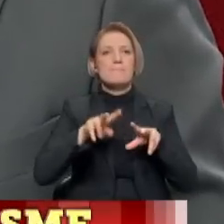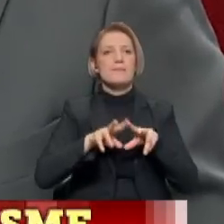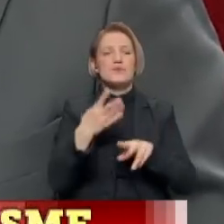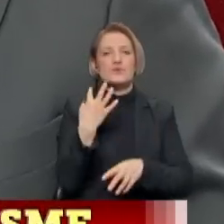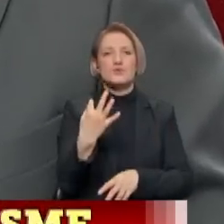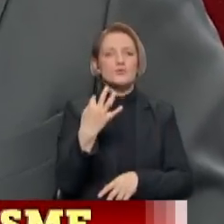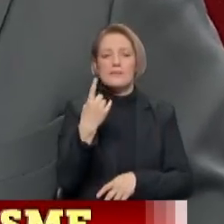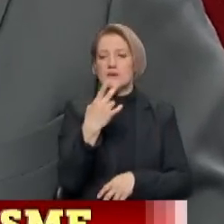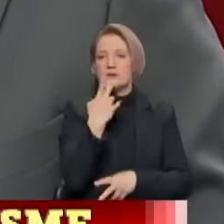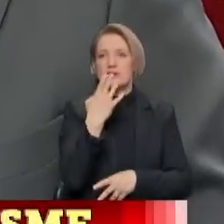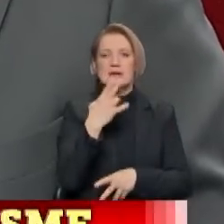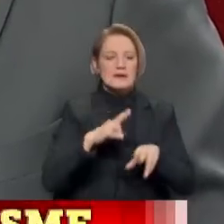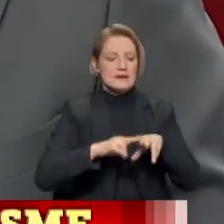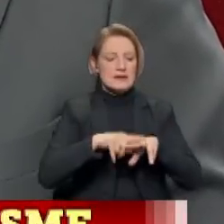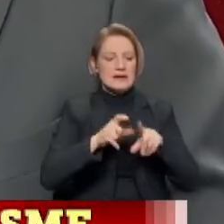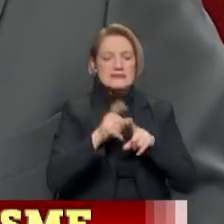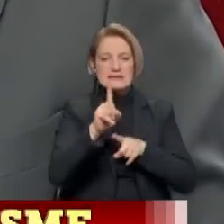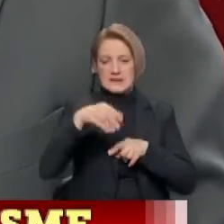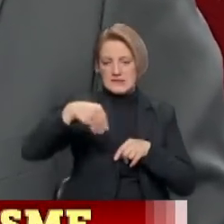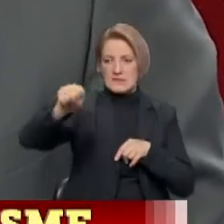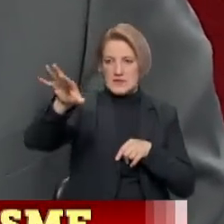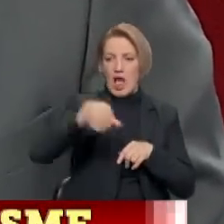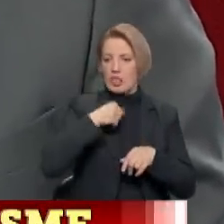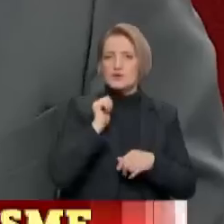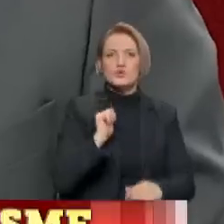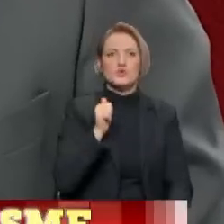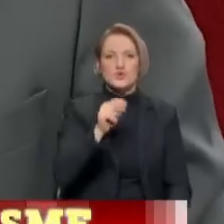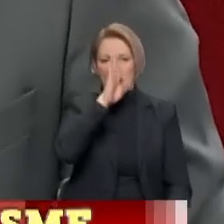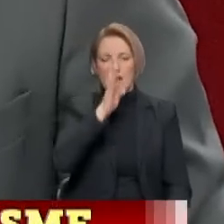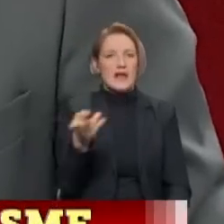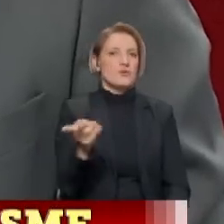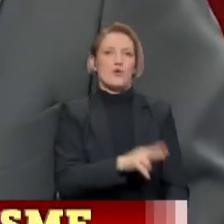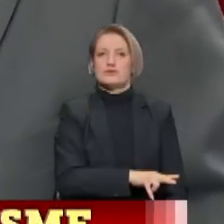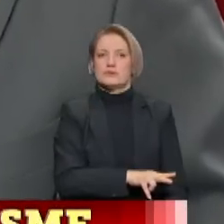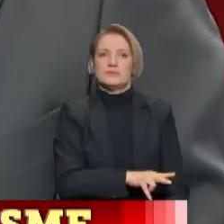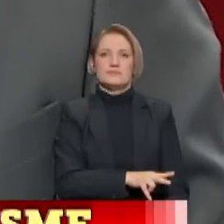vardır. Kadıyı satın aldığın gün adalet ölür.